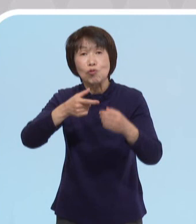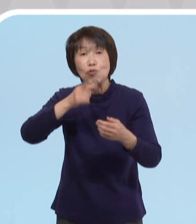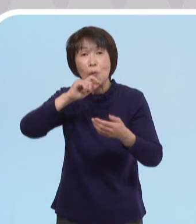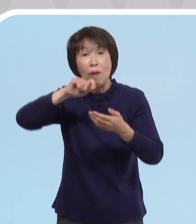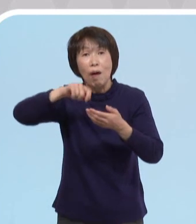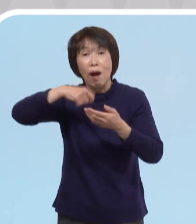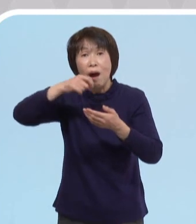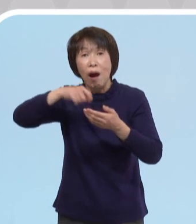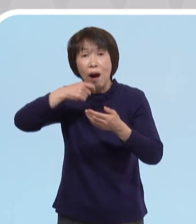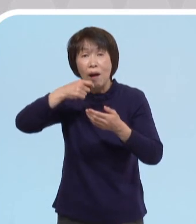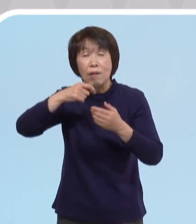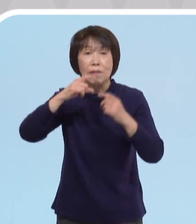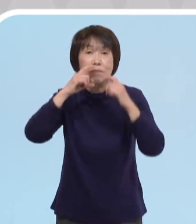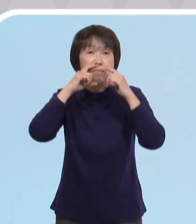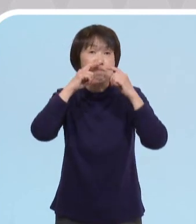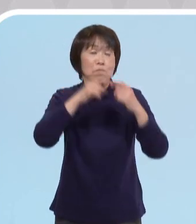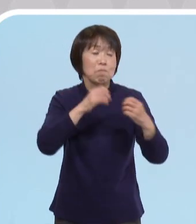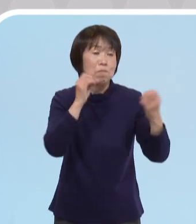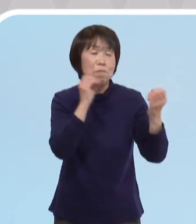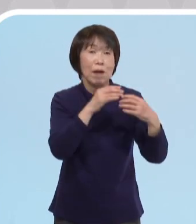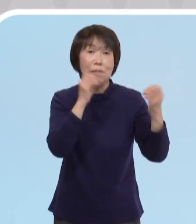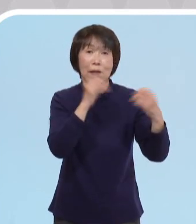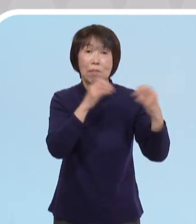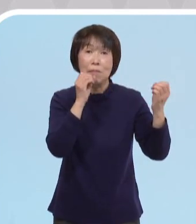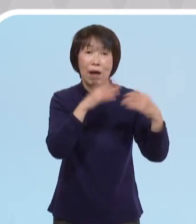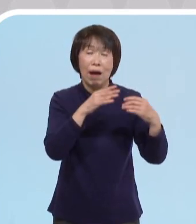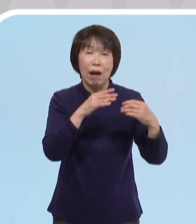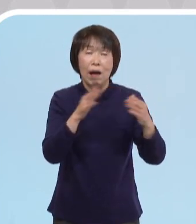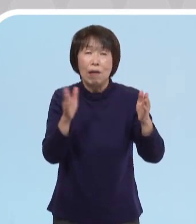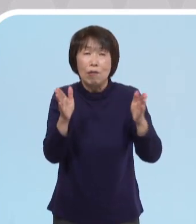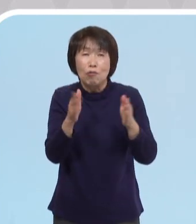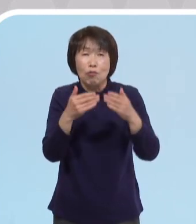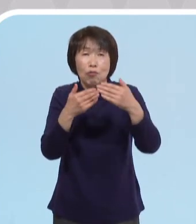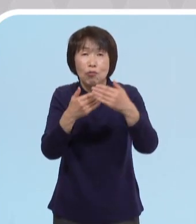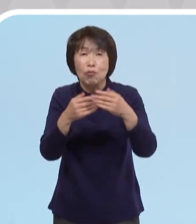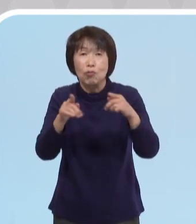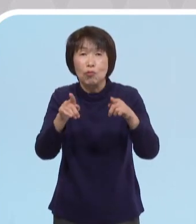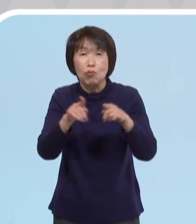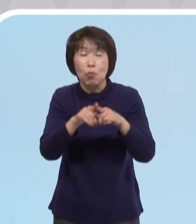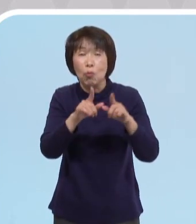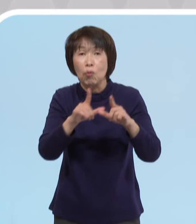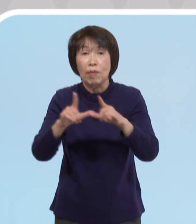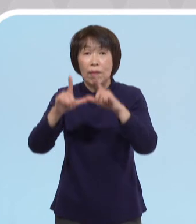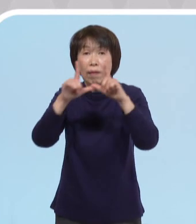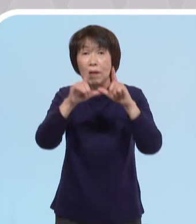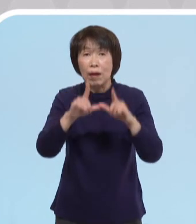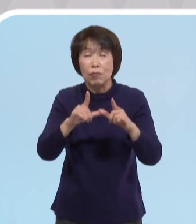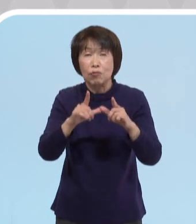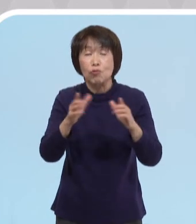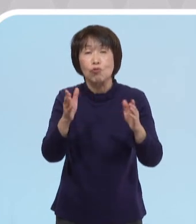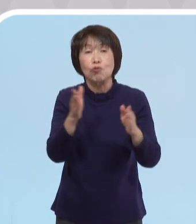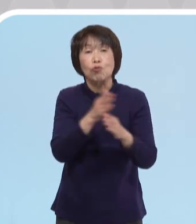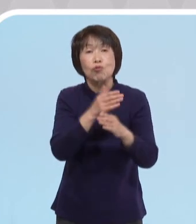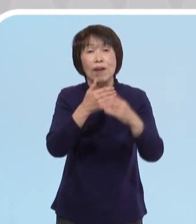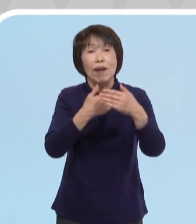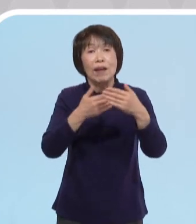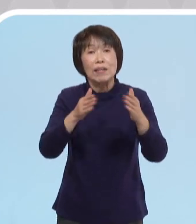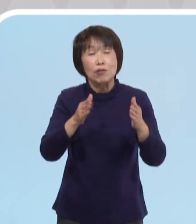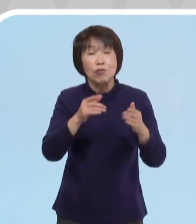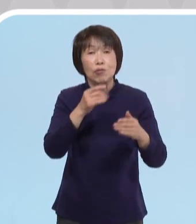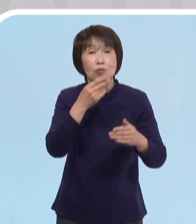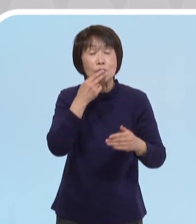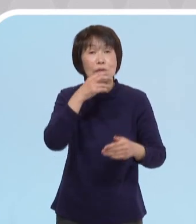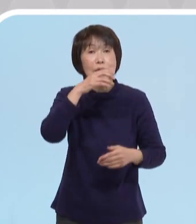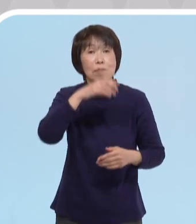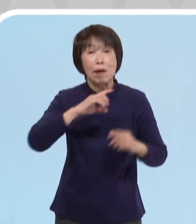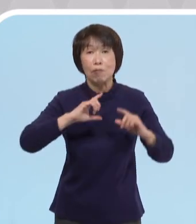飲食、マスクなしでの会話、狭い空間での共同生活、休憩室、喫